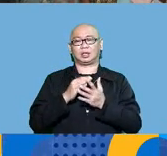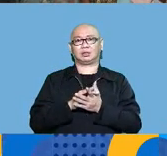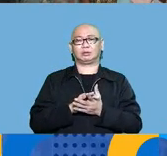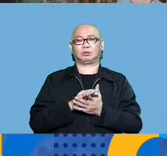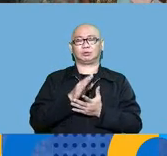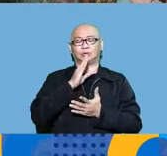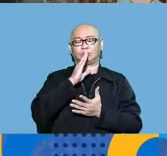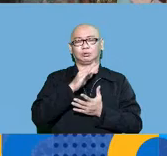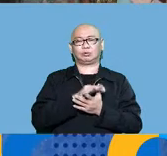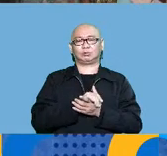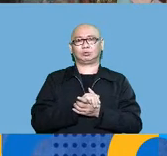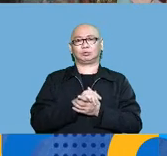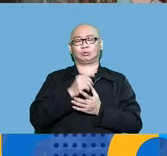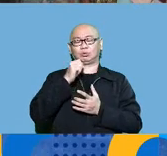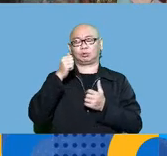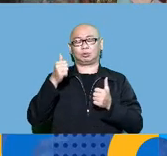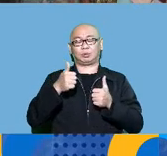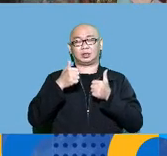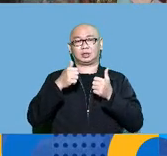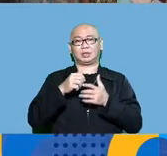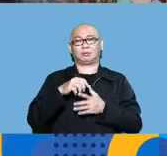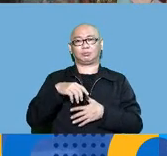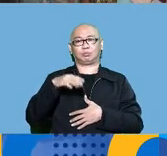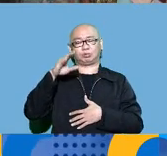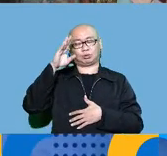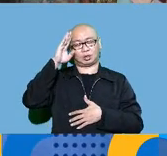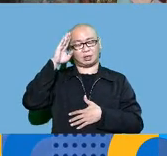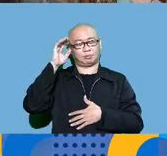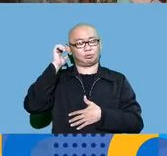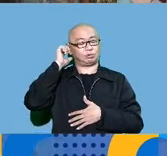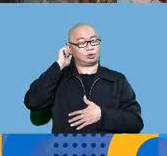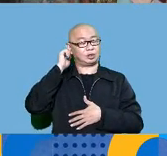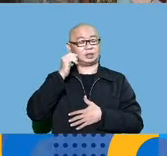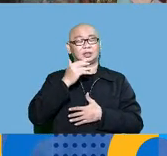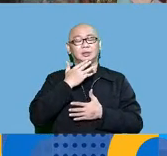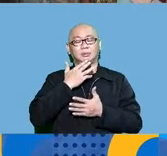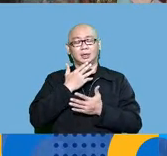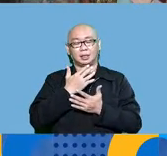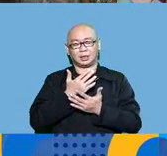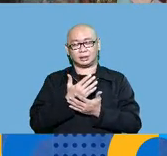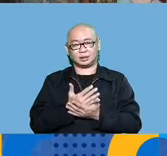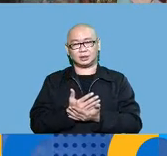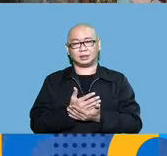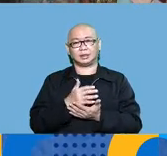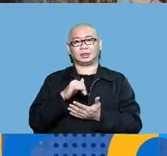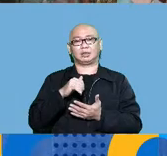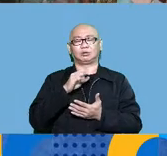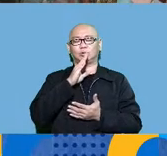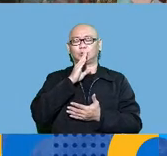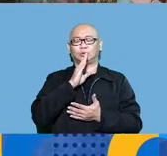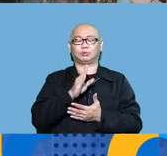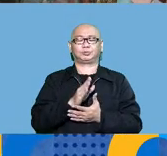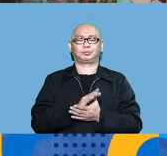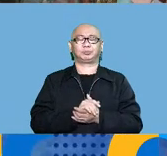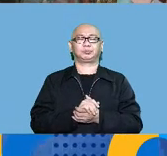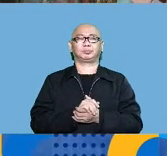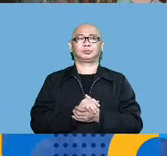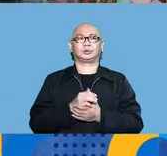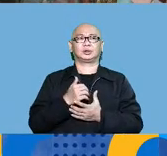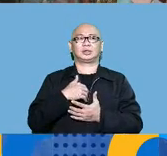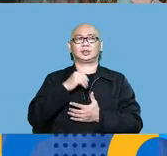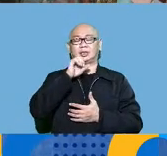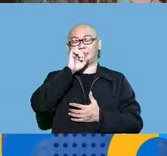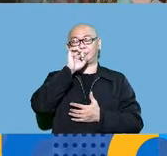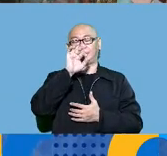tulus untuk keberhasilan putra-putrinya. Terima kasih yang tulus juga saya